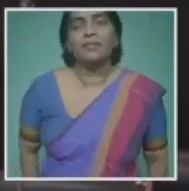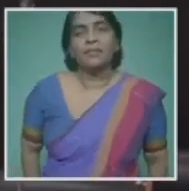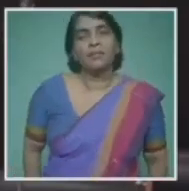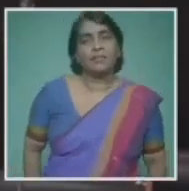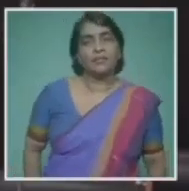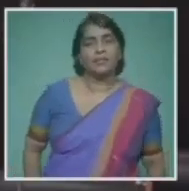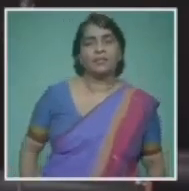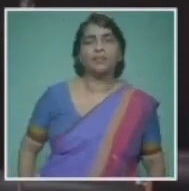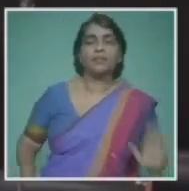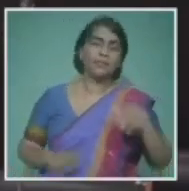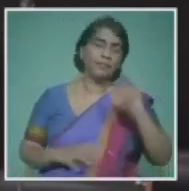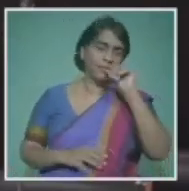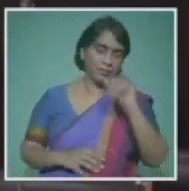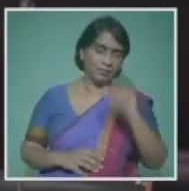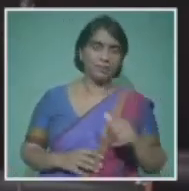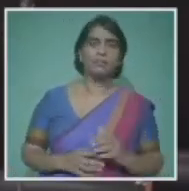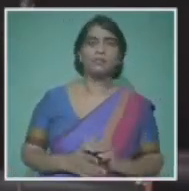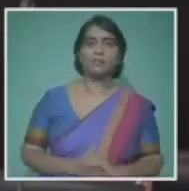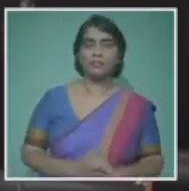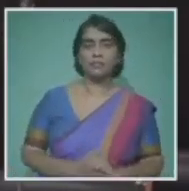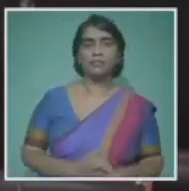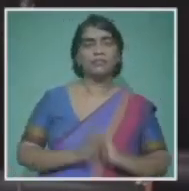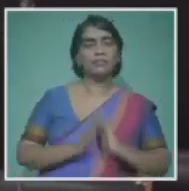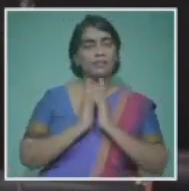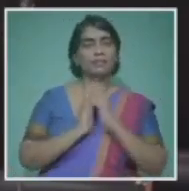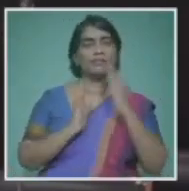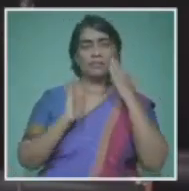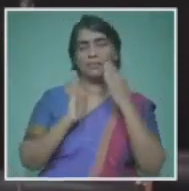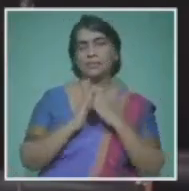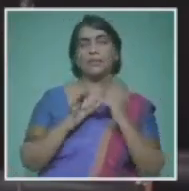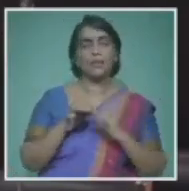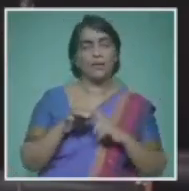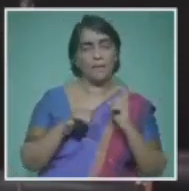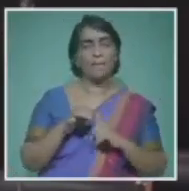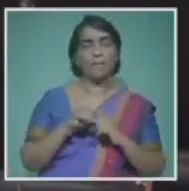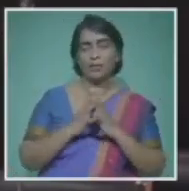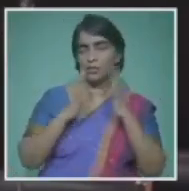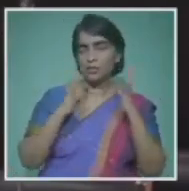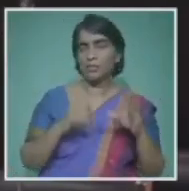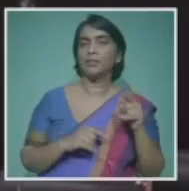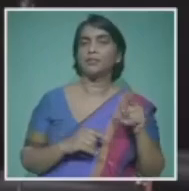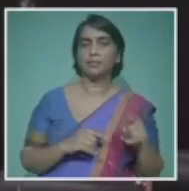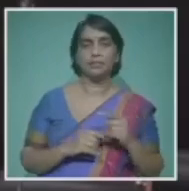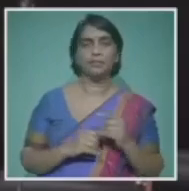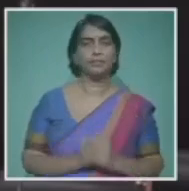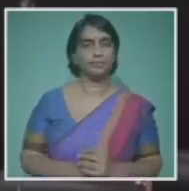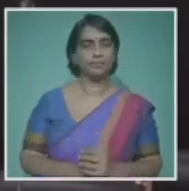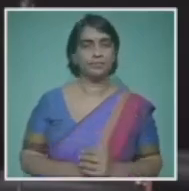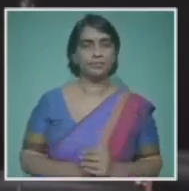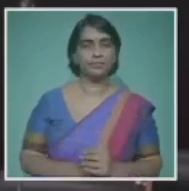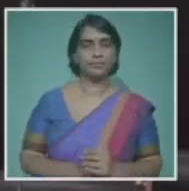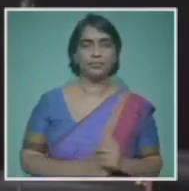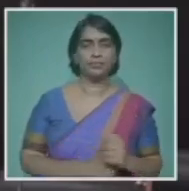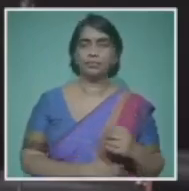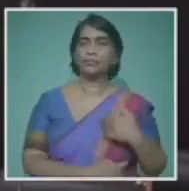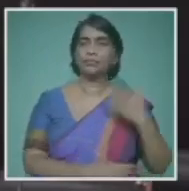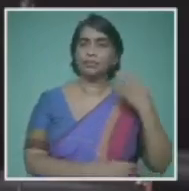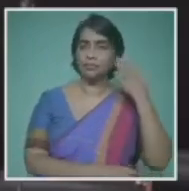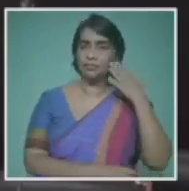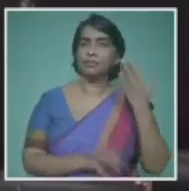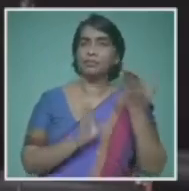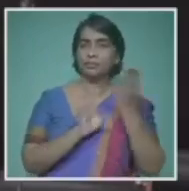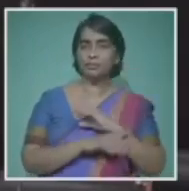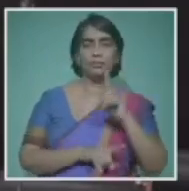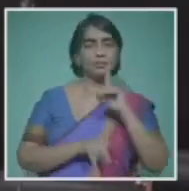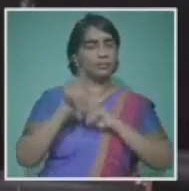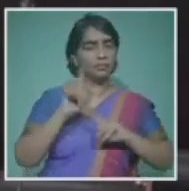නෑ, අපේ ඇත්ත වශයෙන්ම ශාසනයේ ප්‍රශ්න ගණනාවක් තියෙනවා. මම ඒ ගැන විෂය අපි එදත්